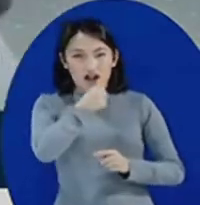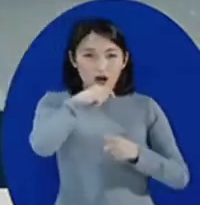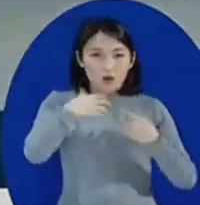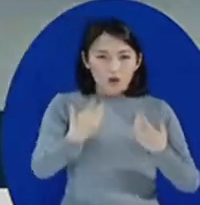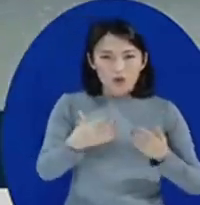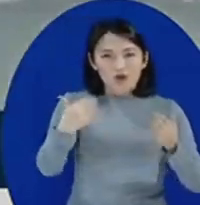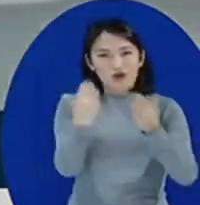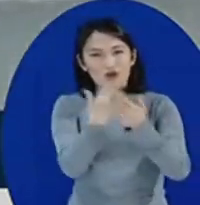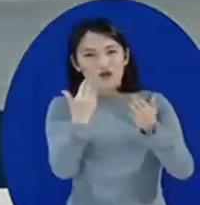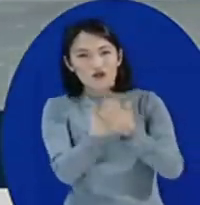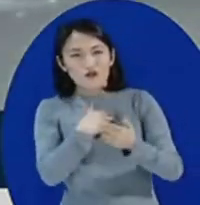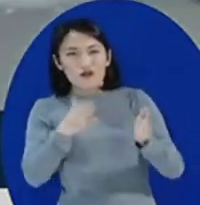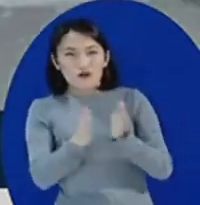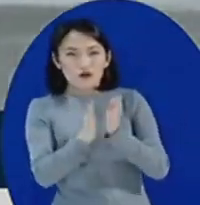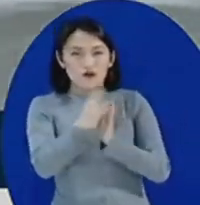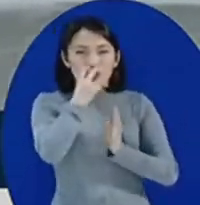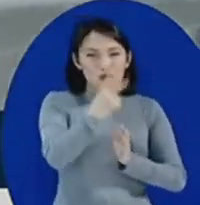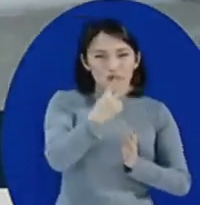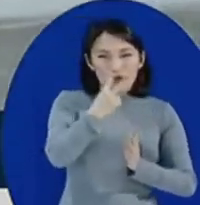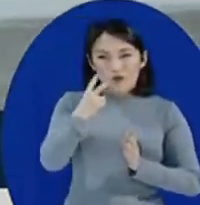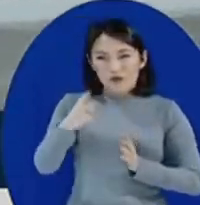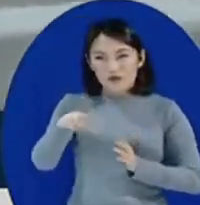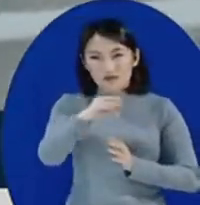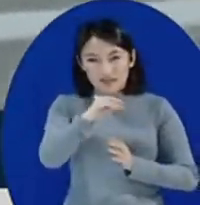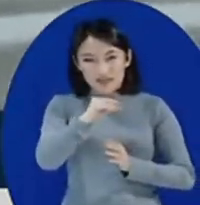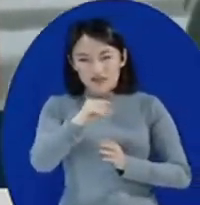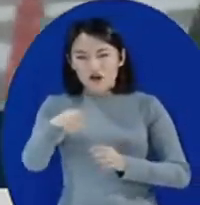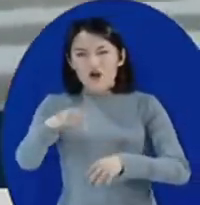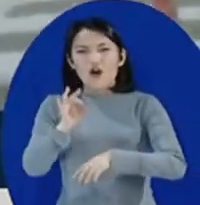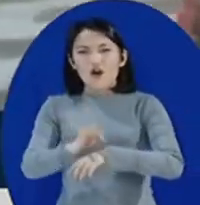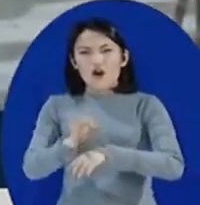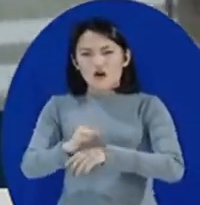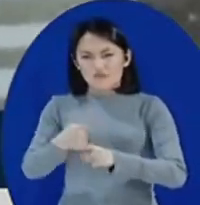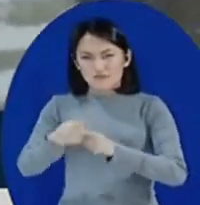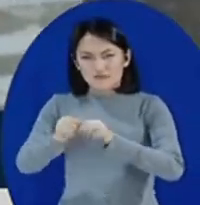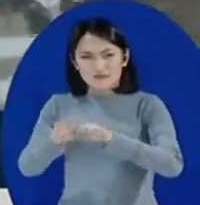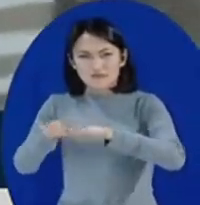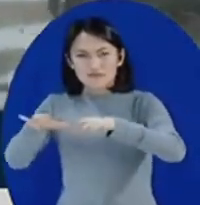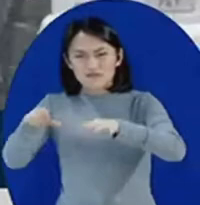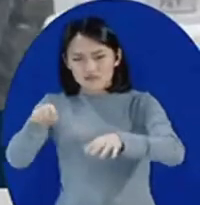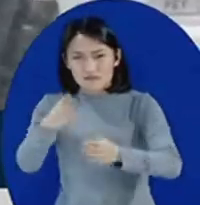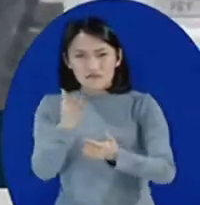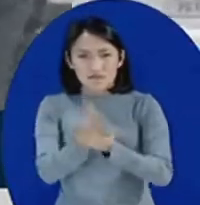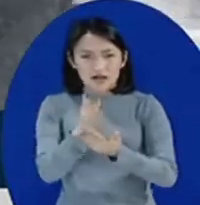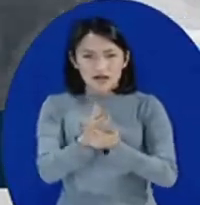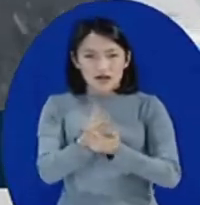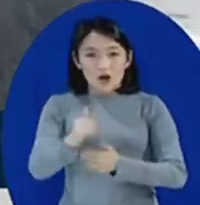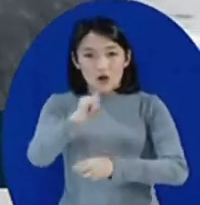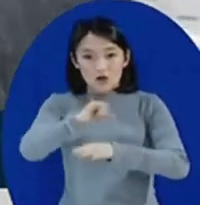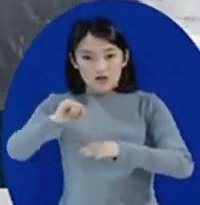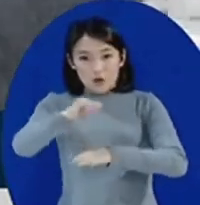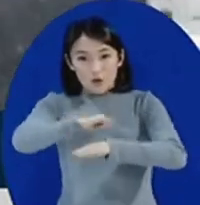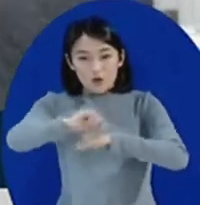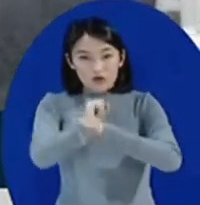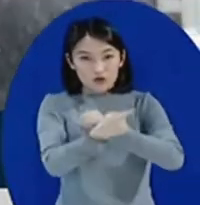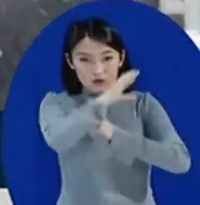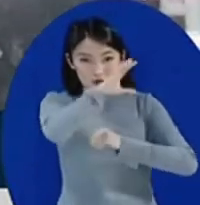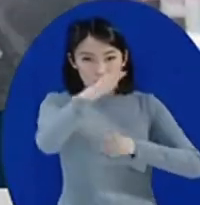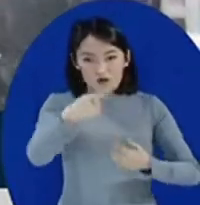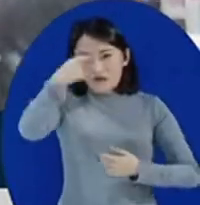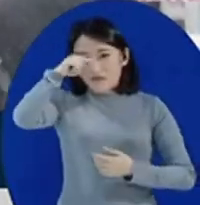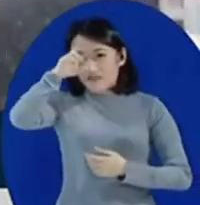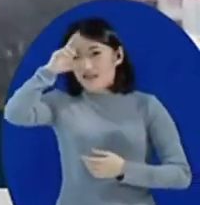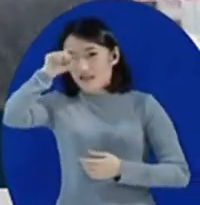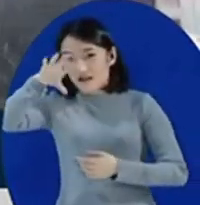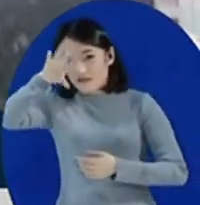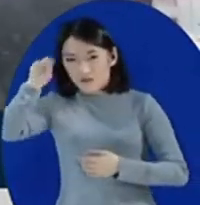зэргээр тахал байхгүй болсон мэт ажиллах нь тархалт нэмэгдэхэд хамгийн их нөлөөлж байна. Улсын их хурал, засгийн газар, улсын онцгой комисс, эрүүл